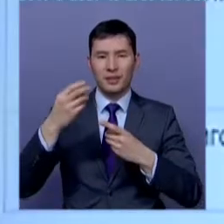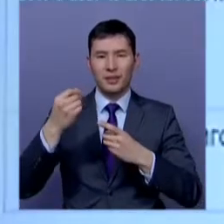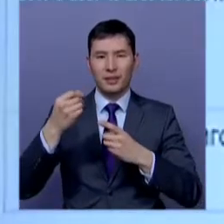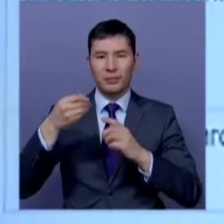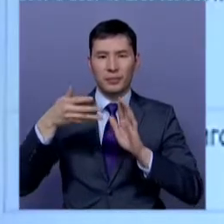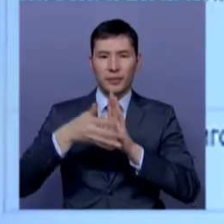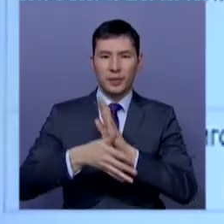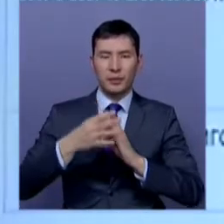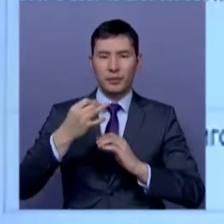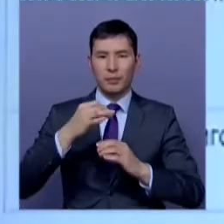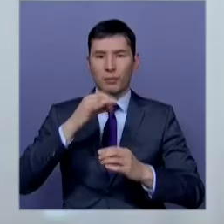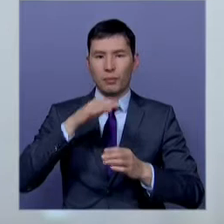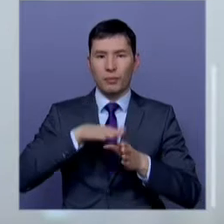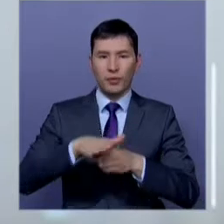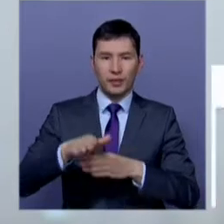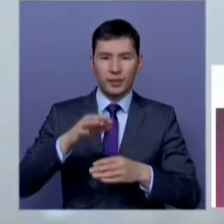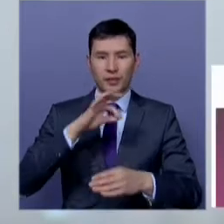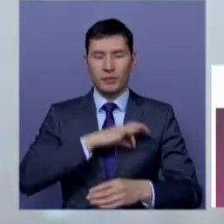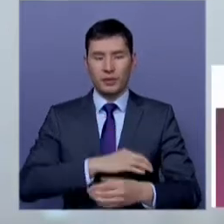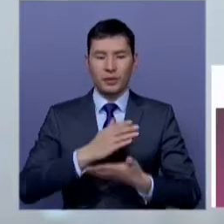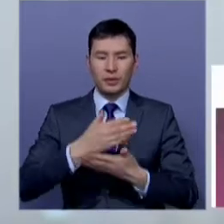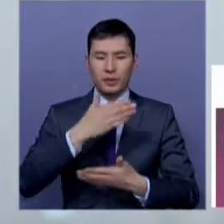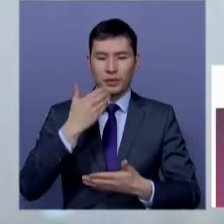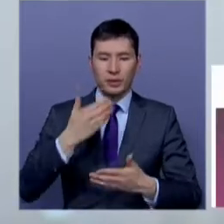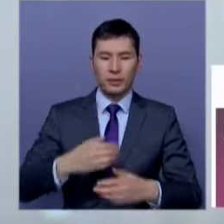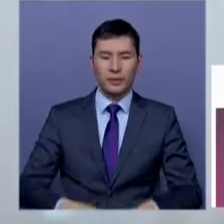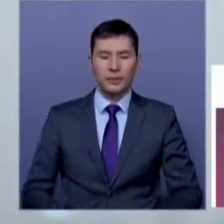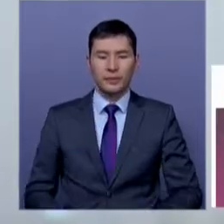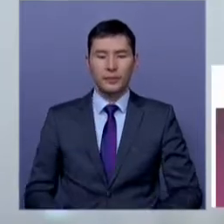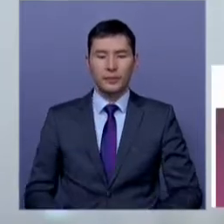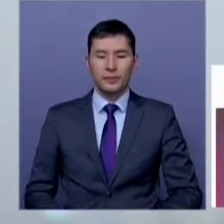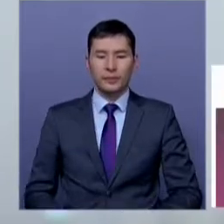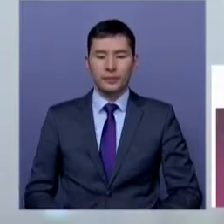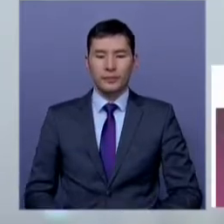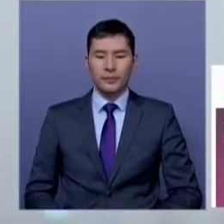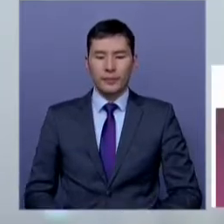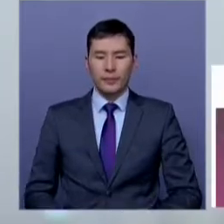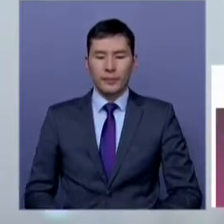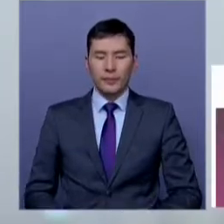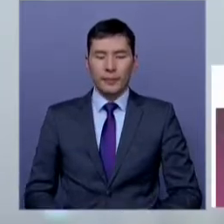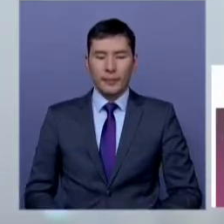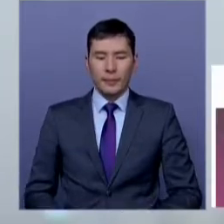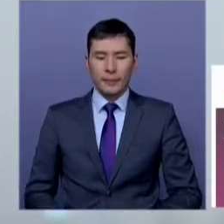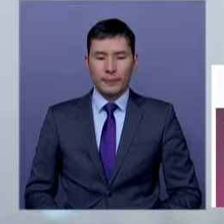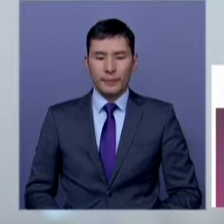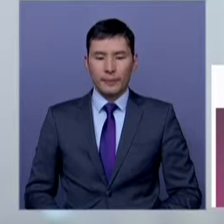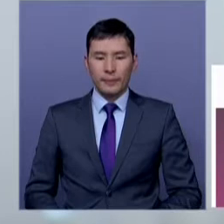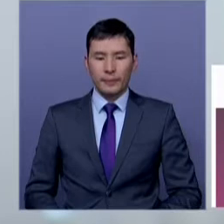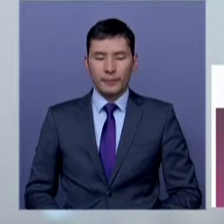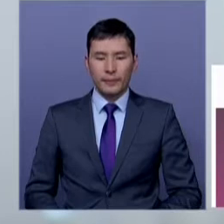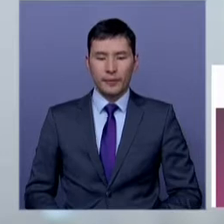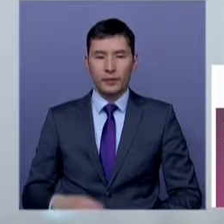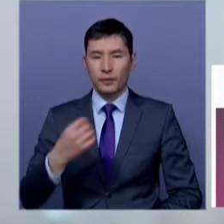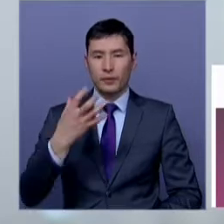толық және уақытылы игерілуін бағалау негізінде шығыстарды оңтайландыру бойынша қосымша ұсыныстар бар.